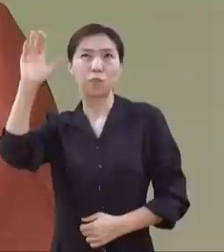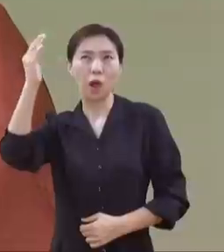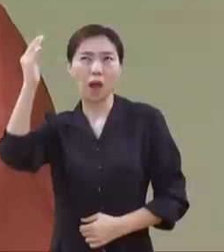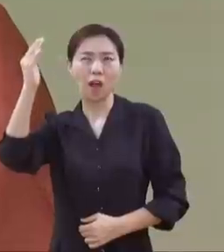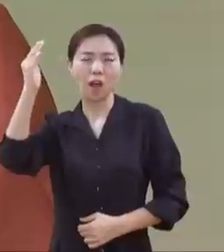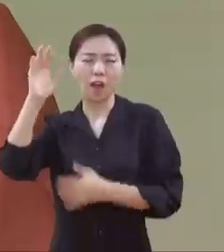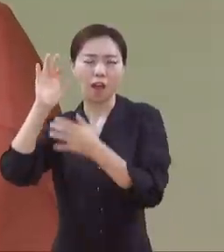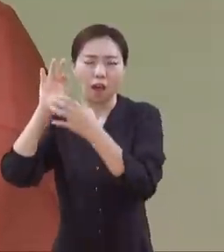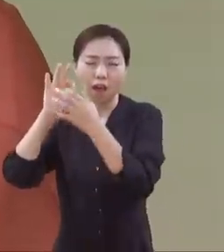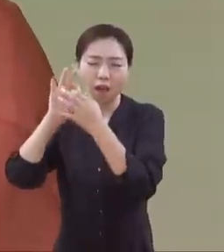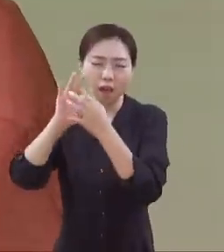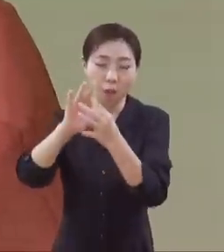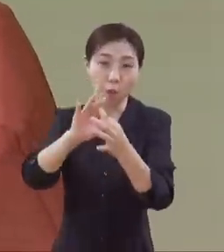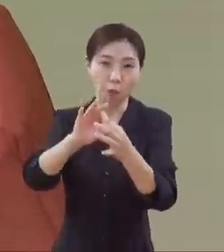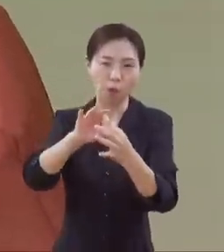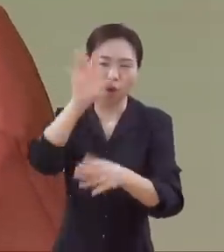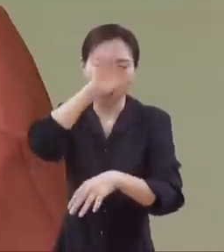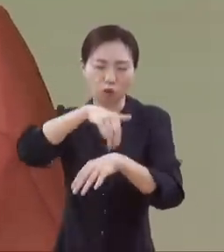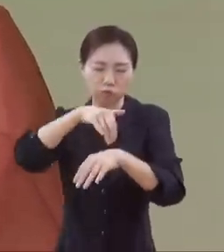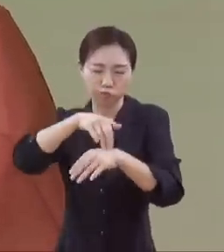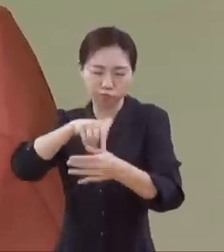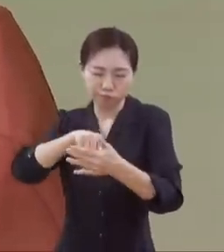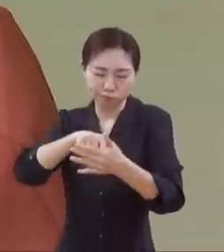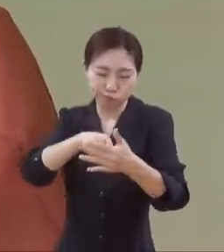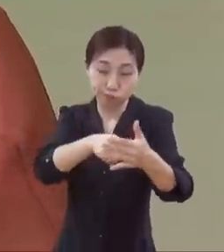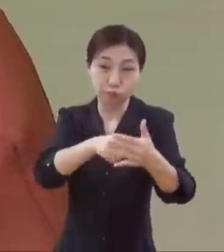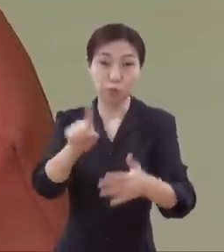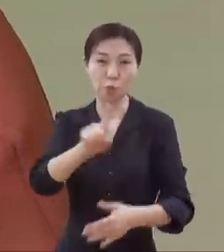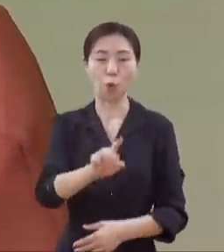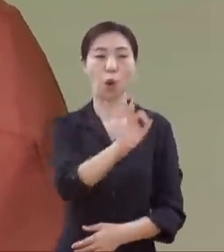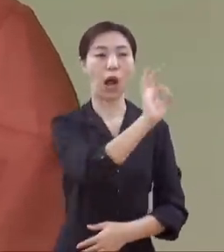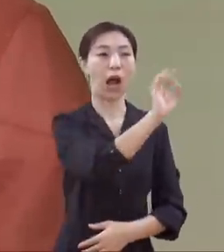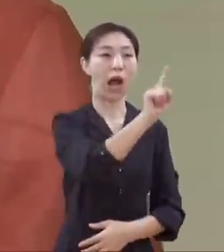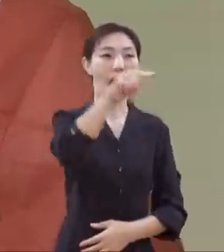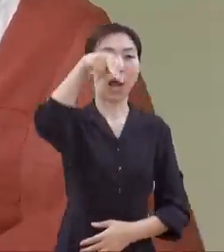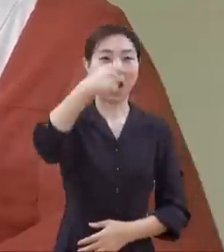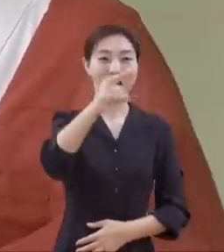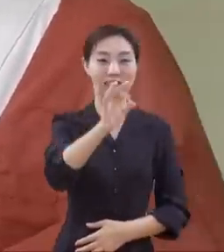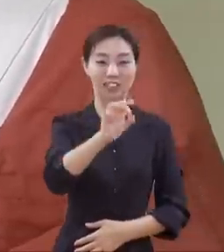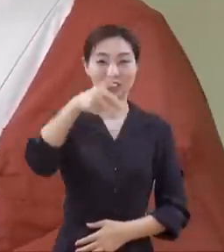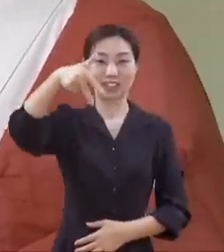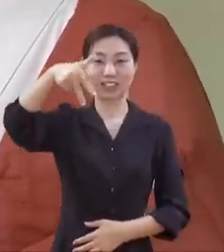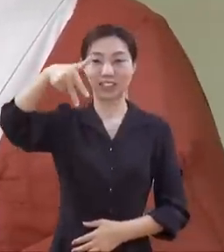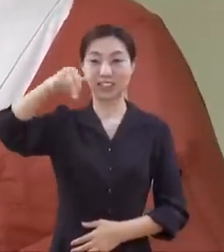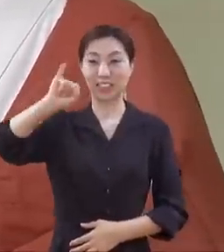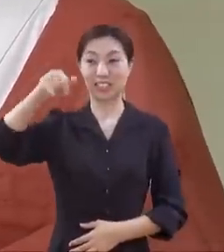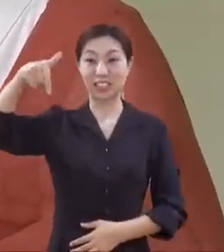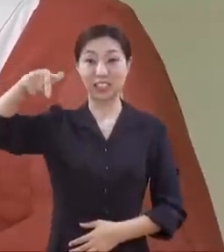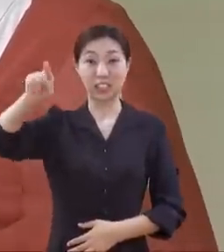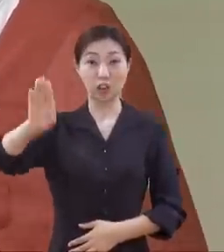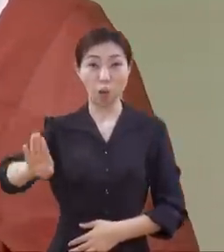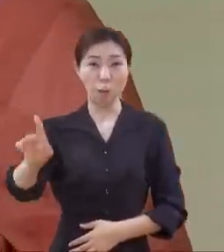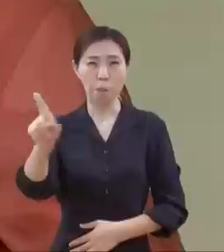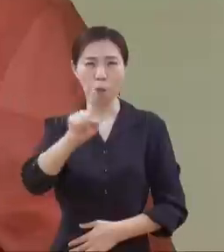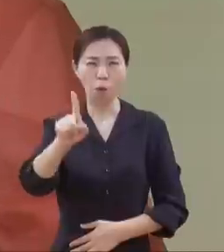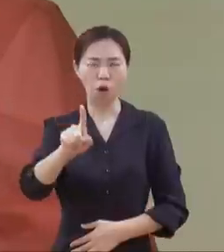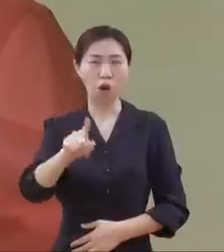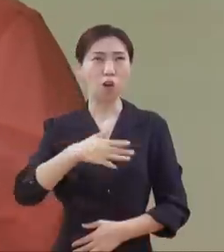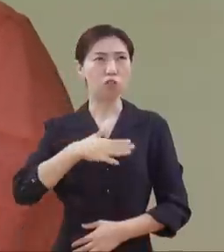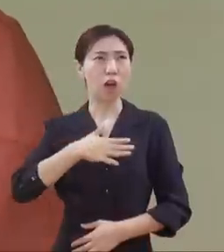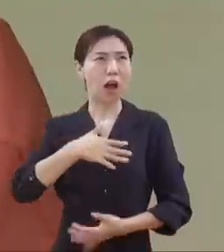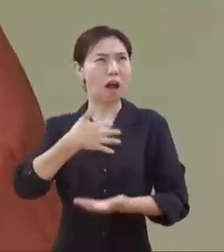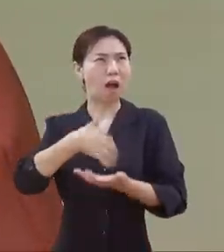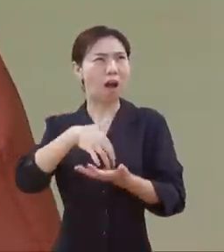아승 직업은 헤아릴 수 없는 기나긴 시간을 아승 직업이라고 해요 그래서 흔히